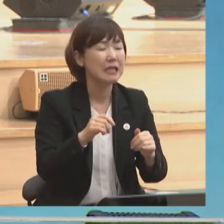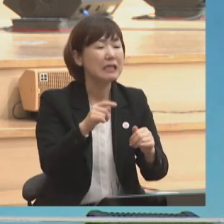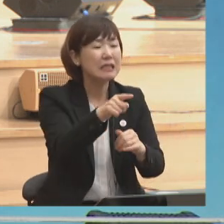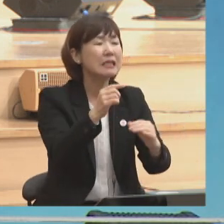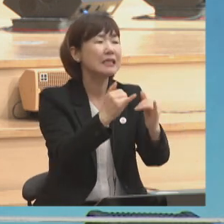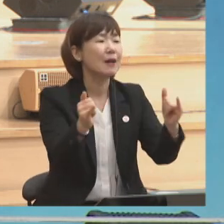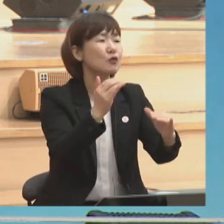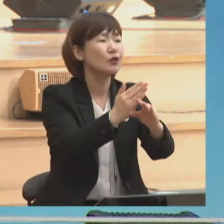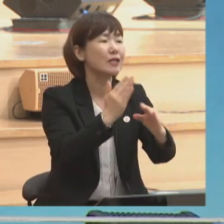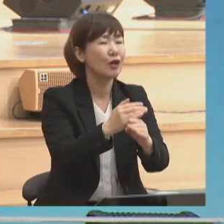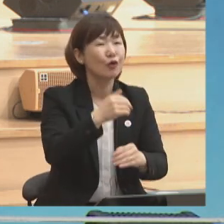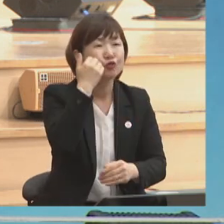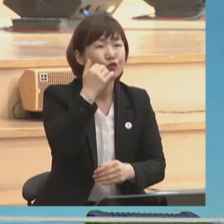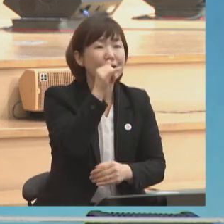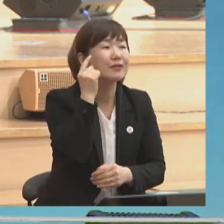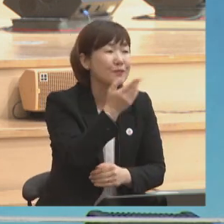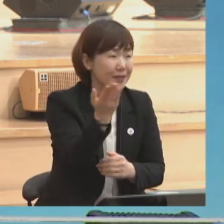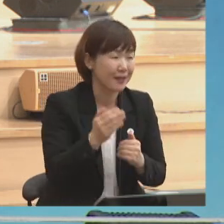누가 있어요?